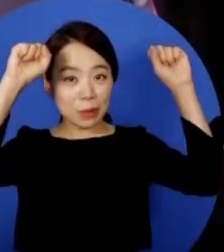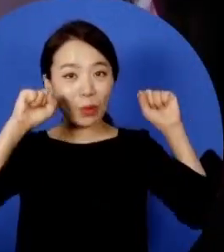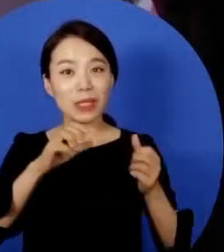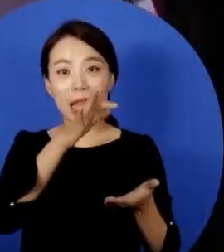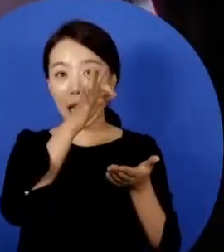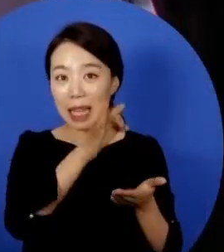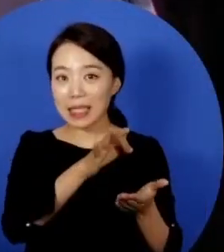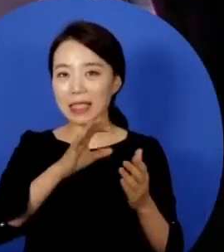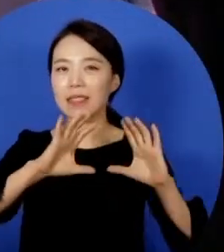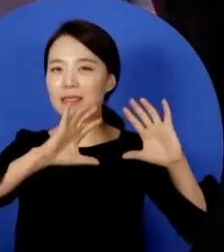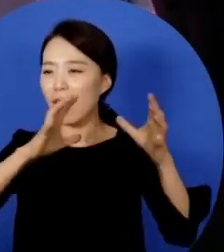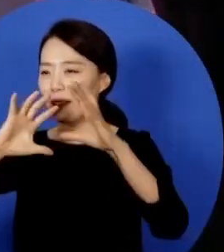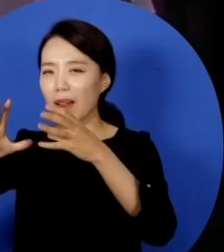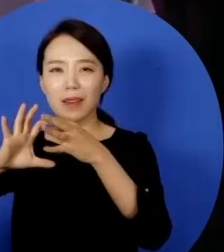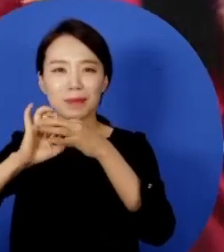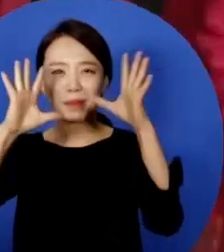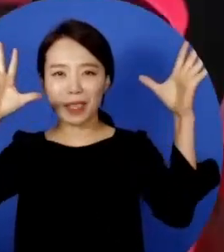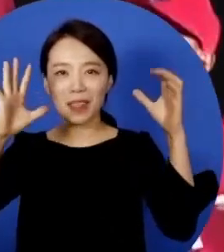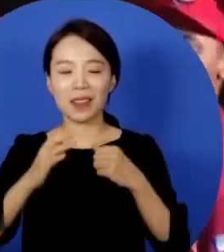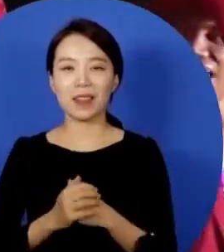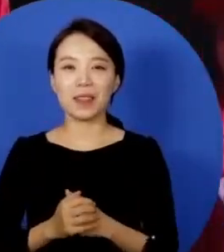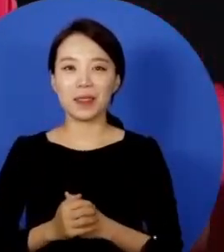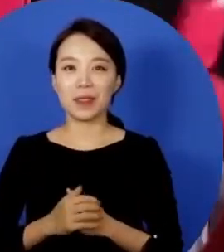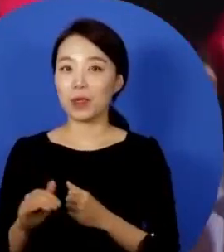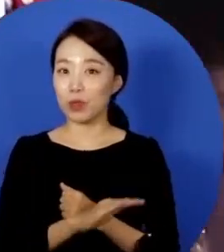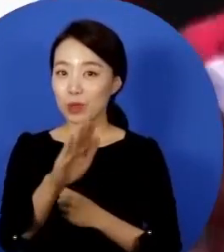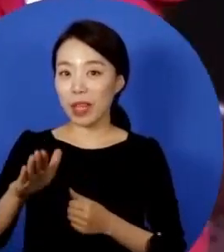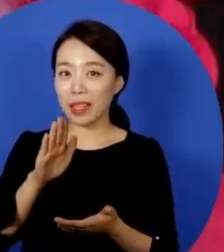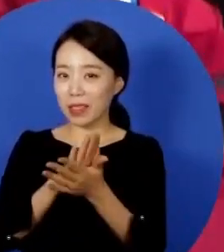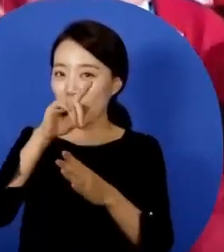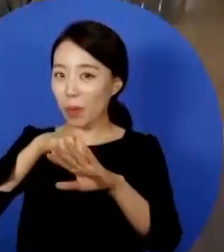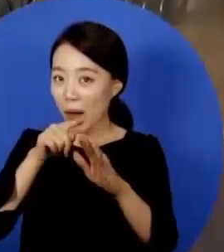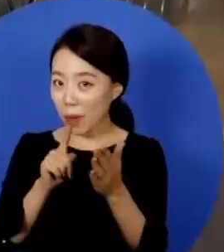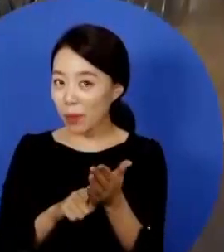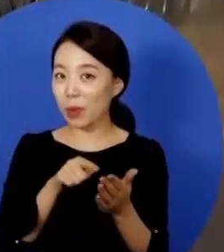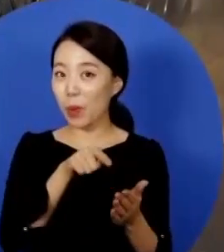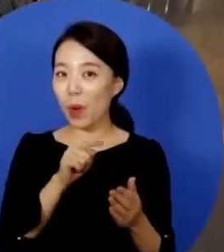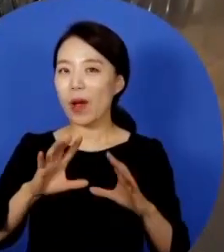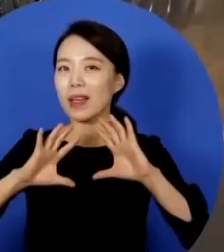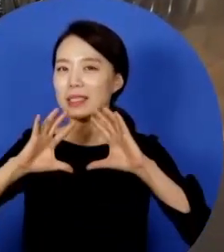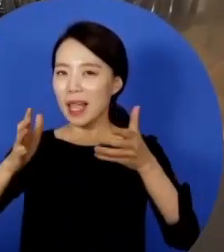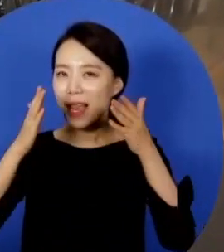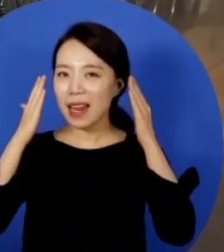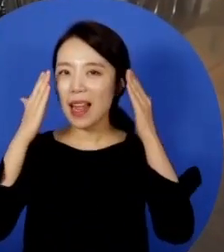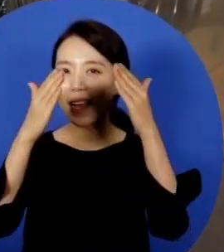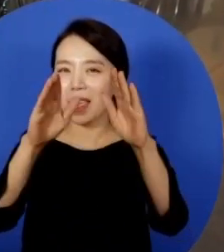스포츠의 가치는 국경을 초월합니다. 우리의